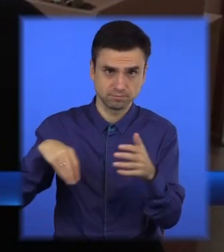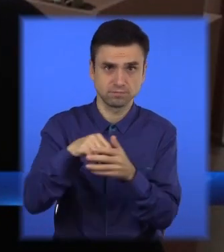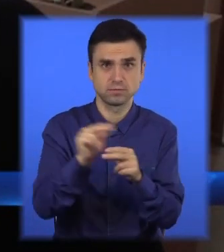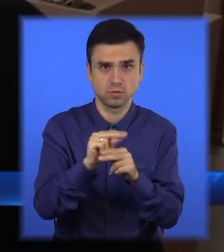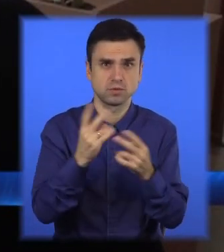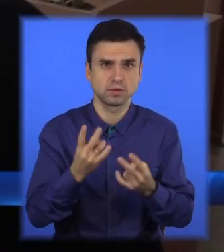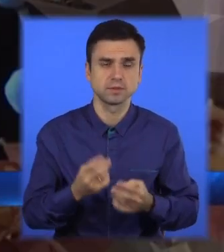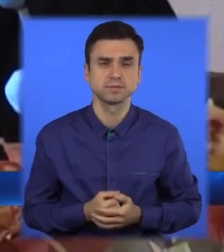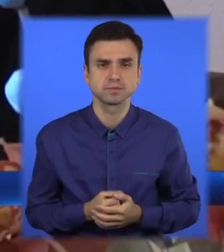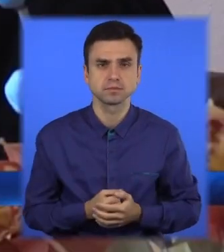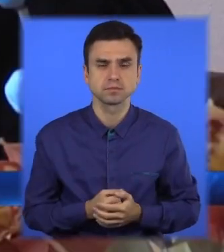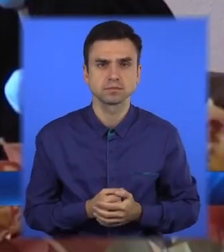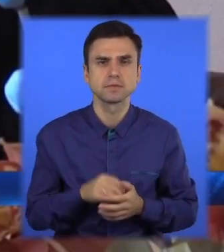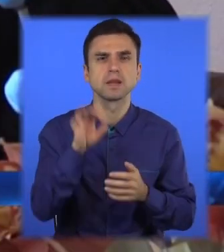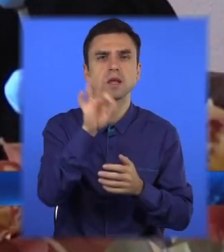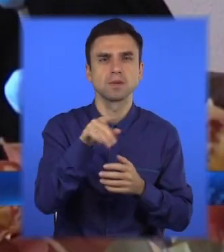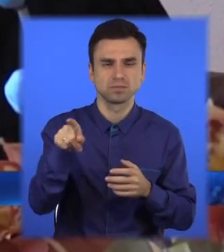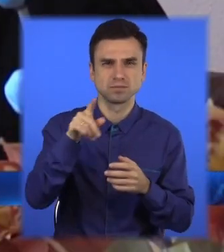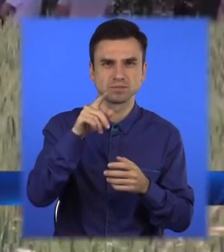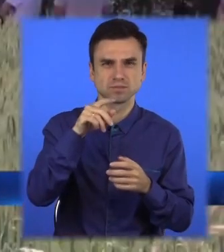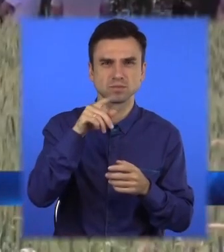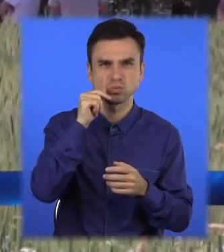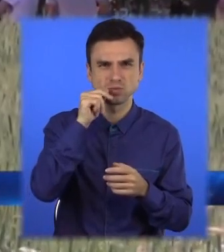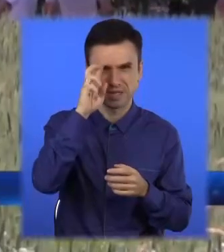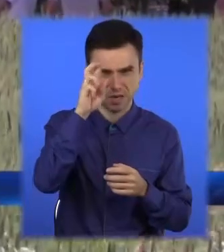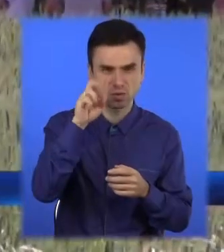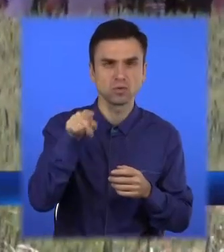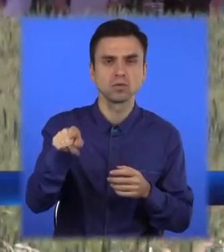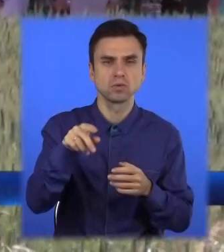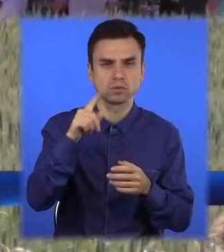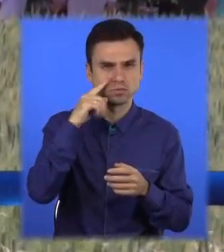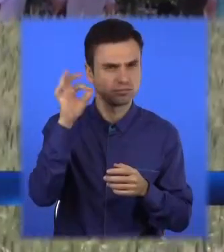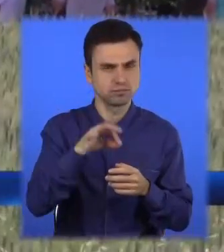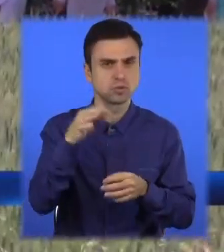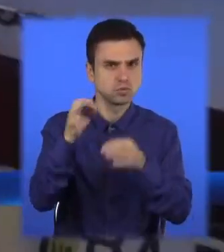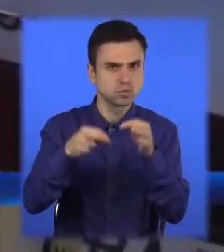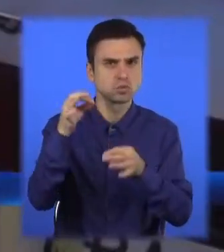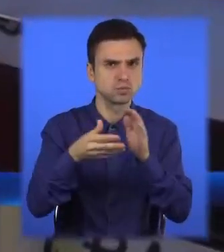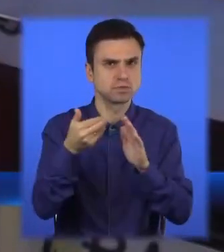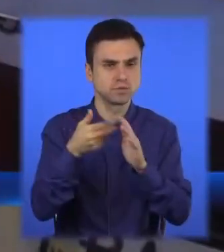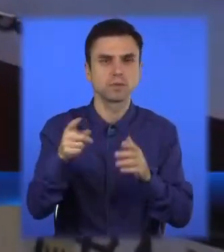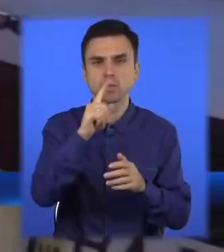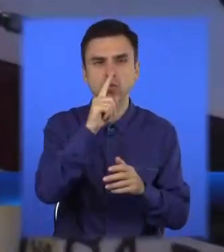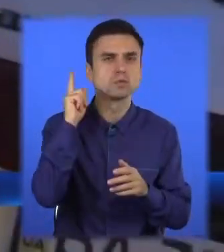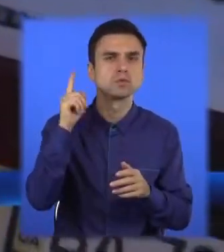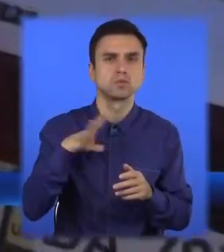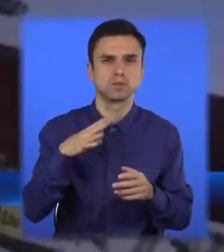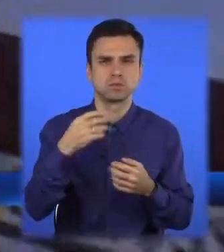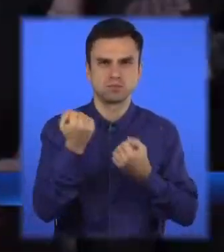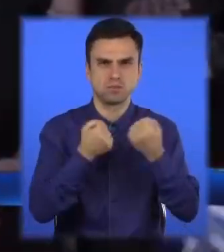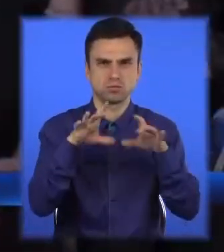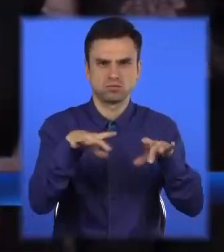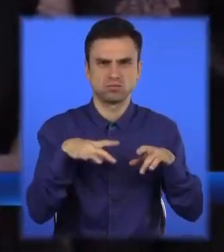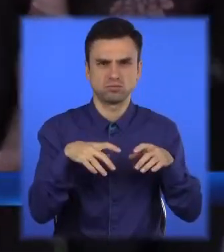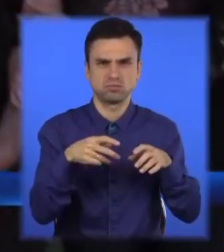Нагадаю, зараз Микола Король – частий гість судових засідань. Минулого року він був за кермом елітного джипа, який збив насмерть пару